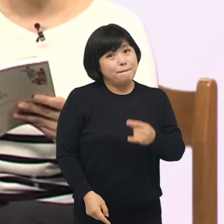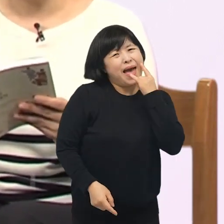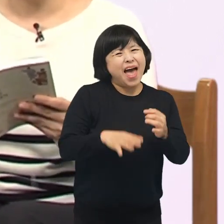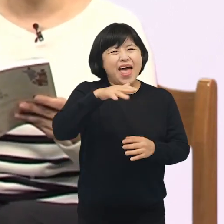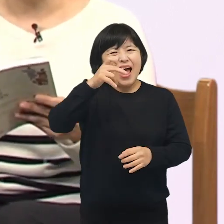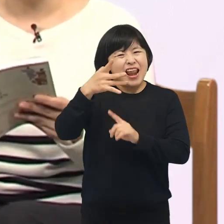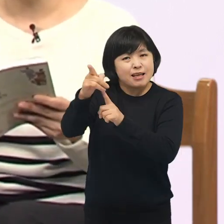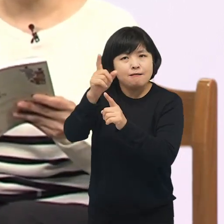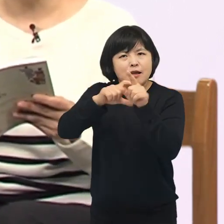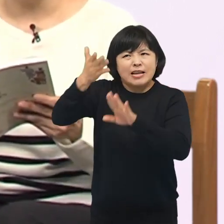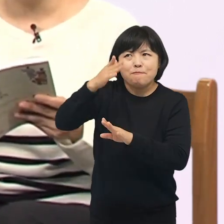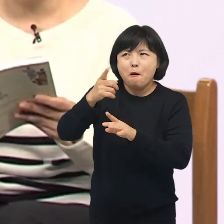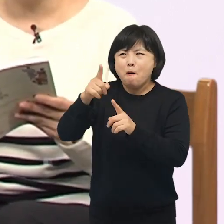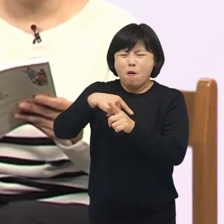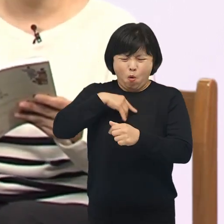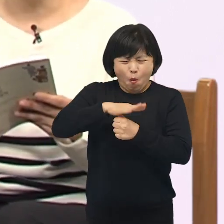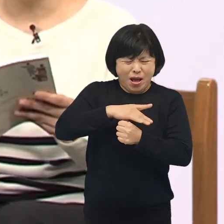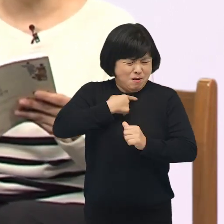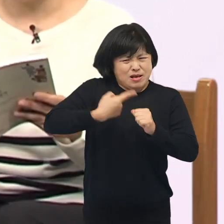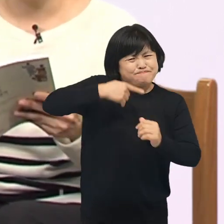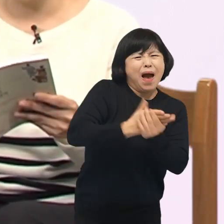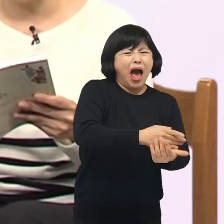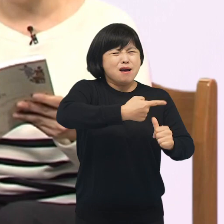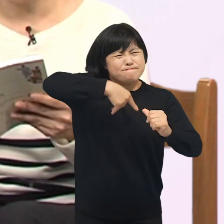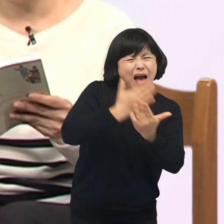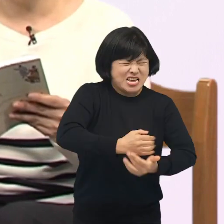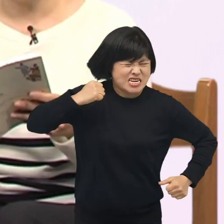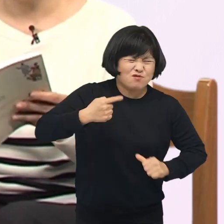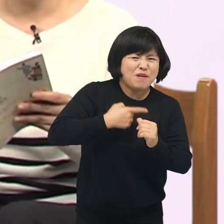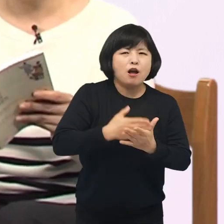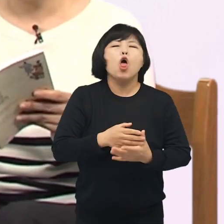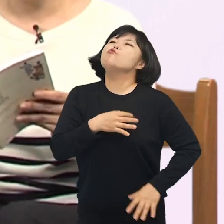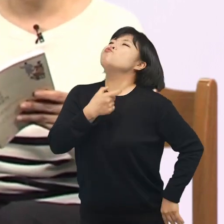엄마, 카리한테 더 이상 날 꼬마 신랑이라고 부르지 말라고 해.